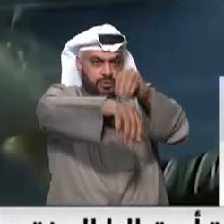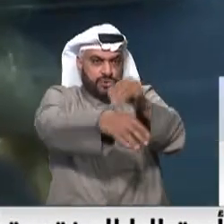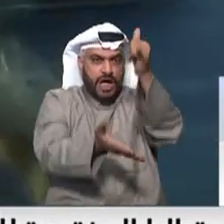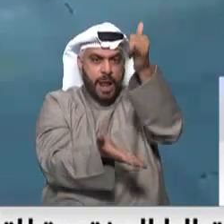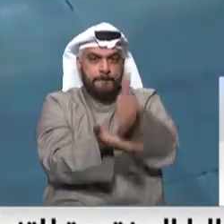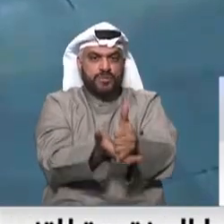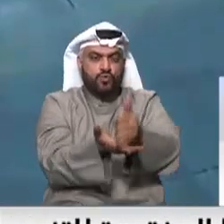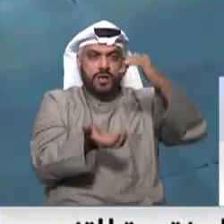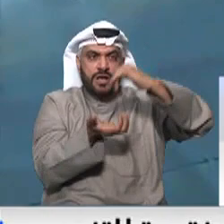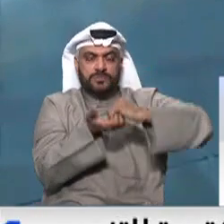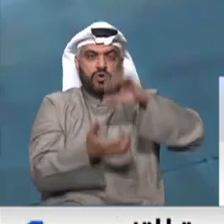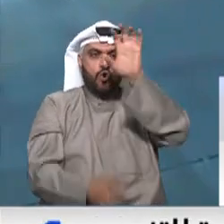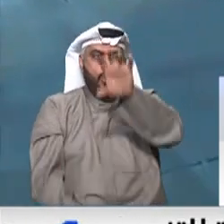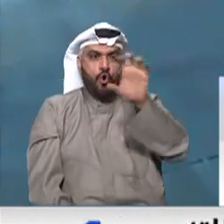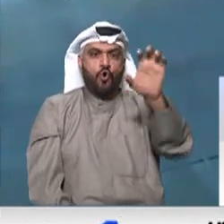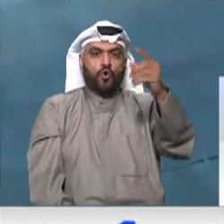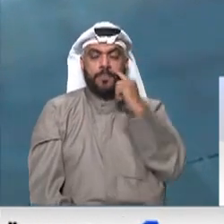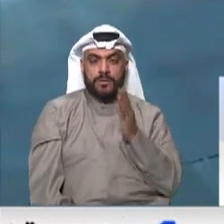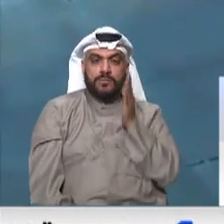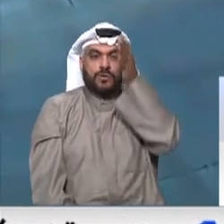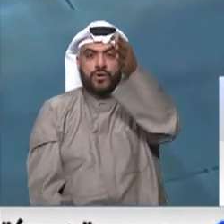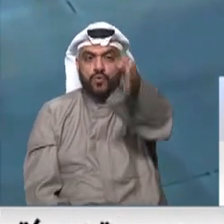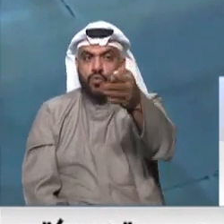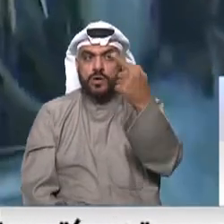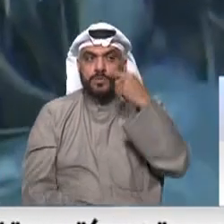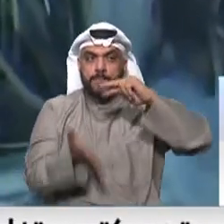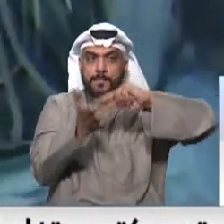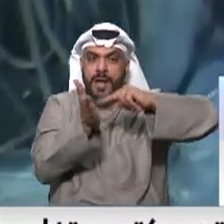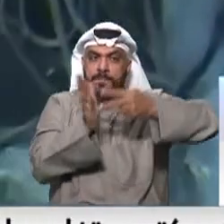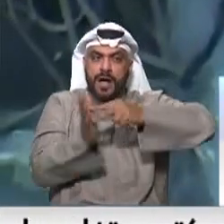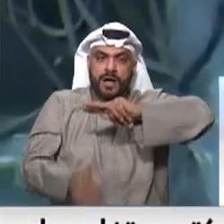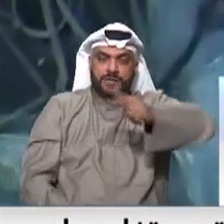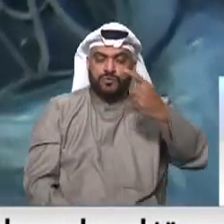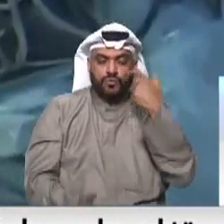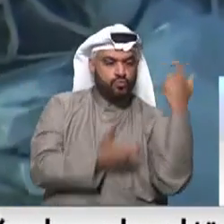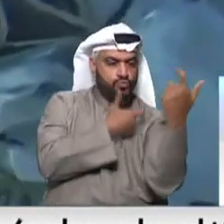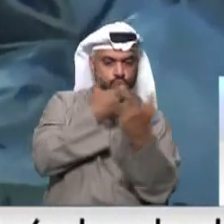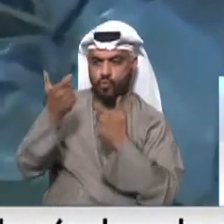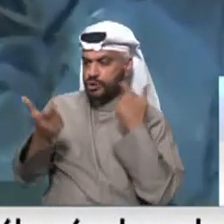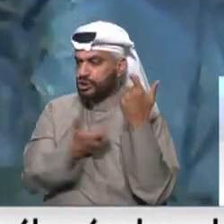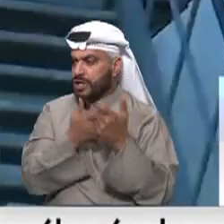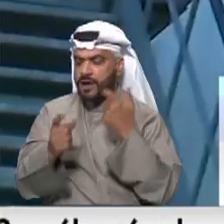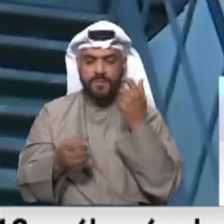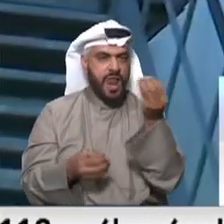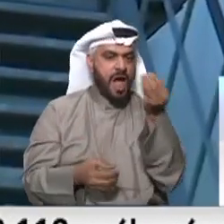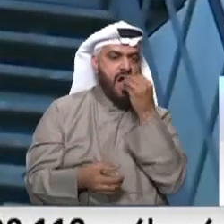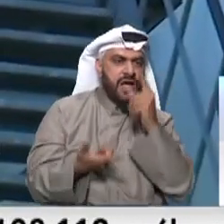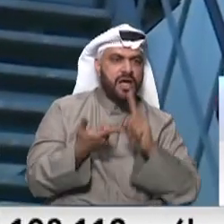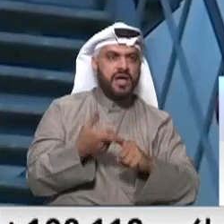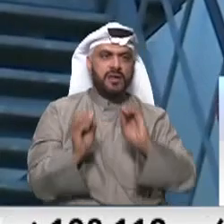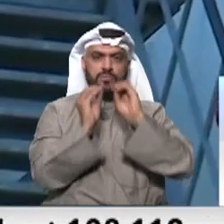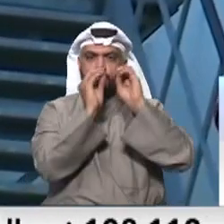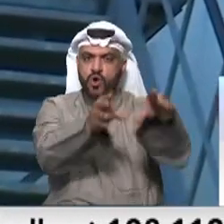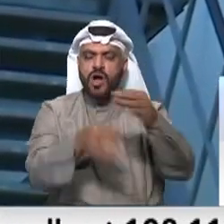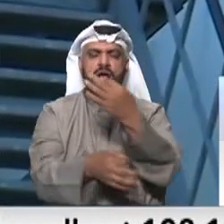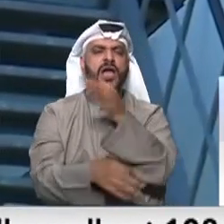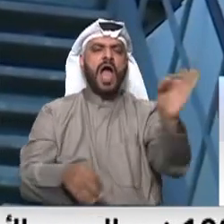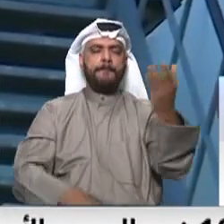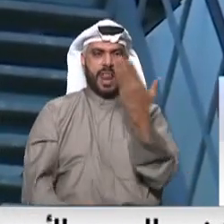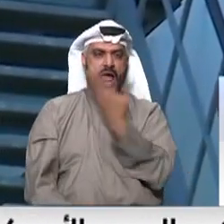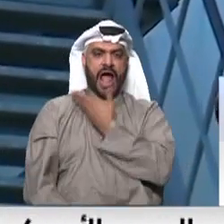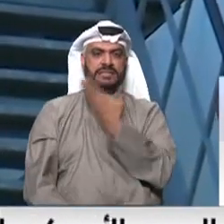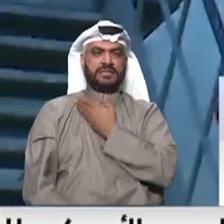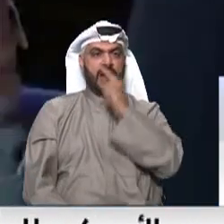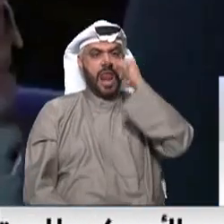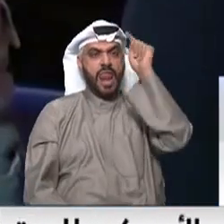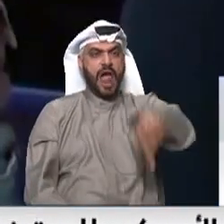لإدارة الأزمات للانخراط مع الأطراف المختلفة والإشراف على تكثيف وتسريع إيصال الشحنات الإغاثية، مع